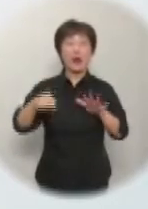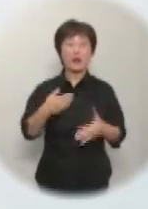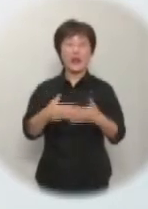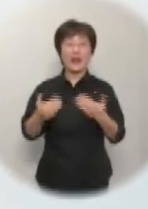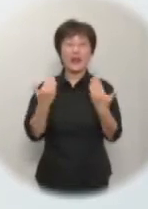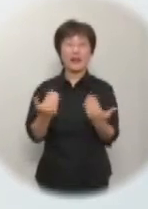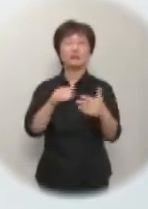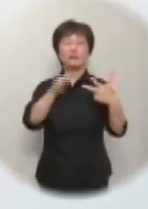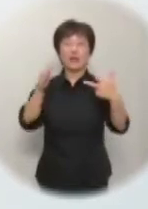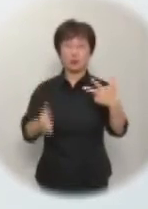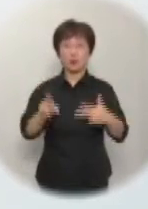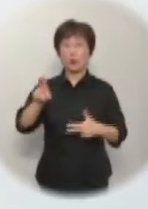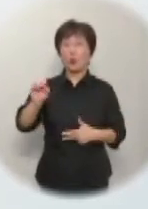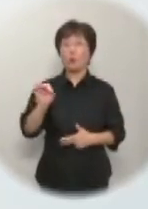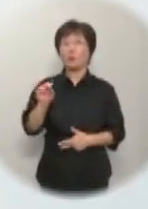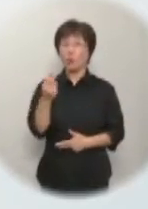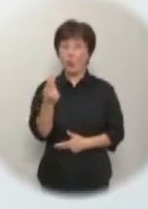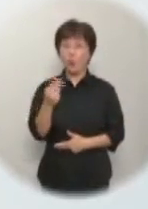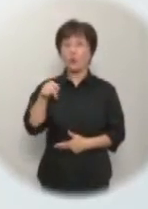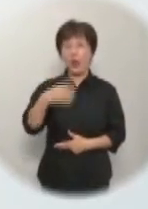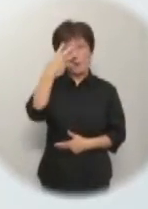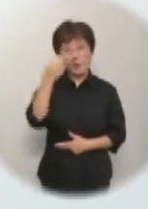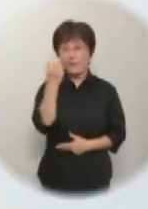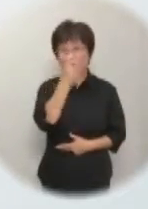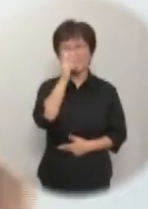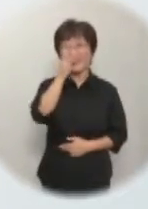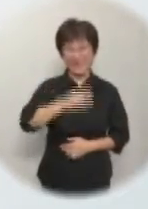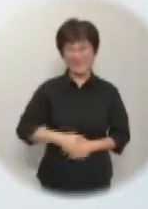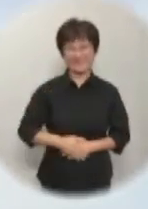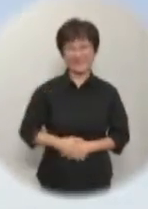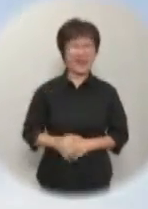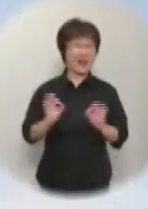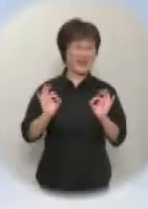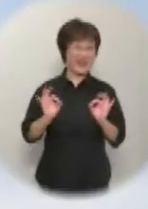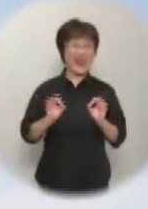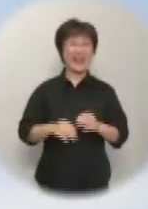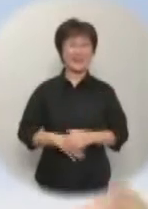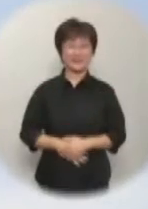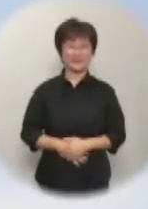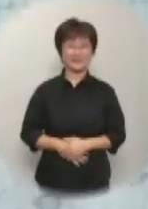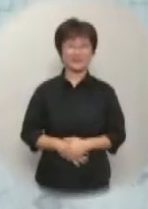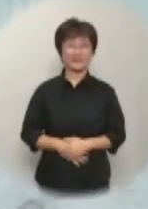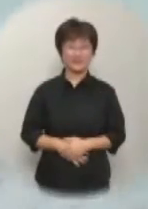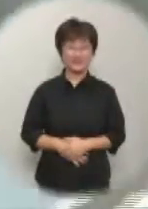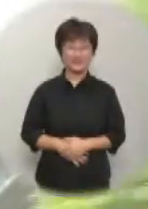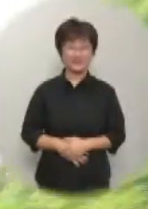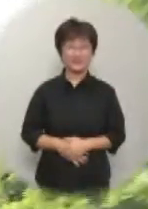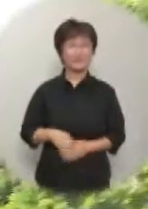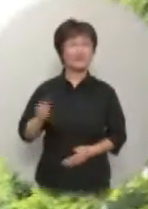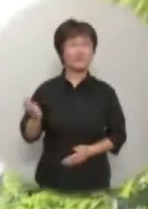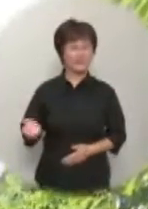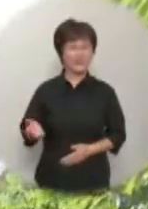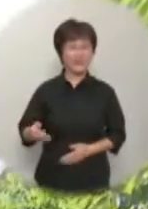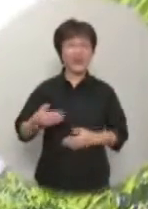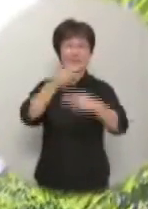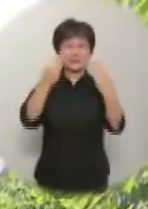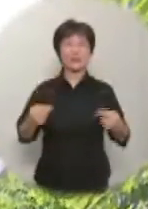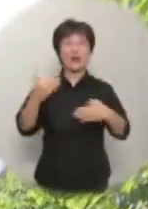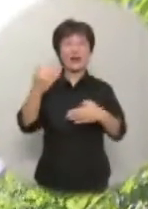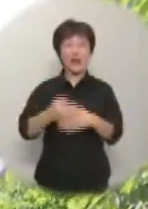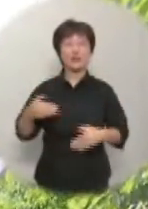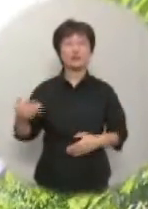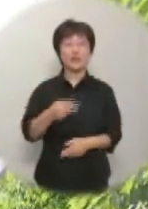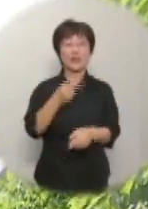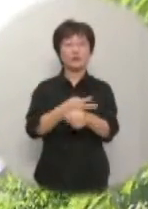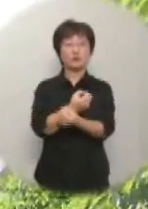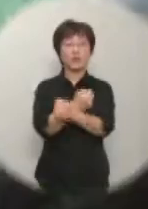習施設ウォット。今回はその魅力をリポートしてね。 オッケ ー。ウォットは静岡県水産